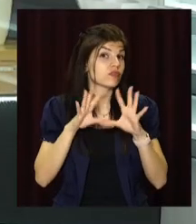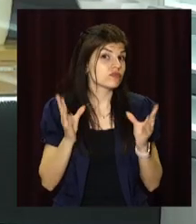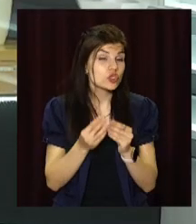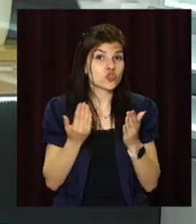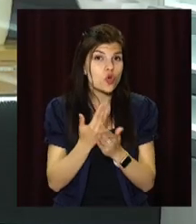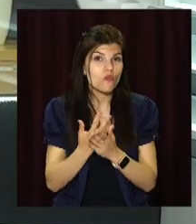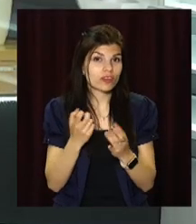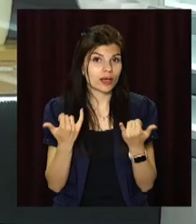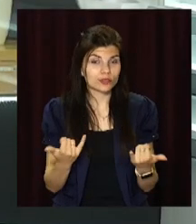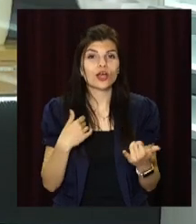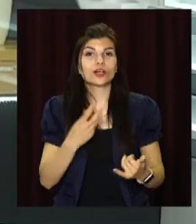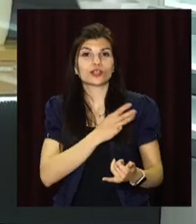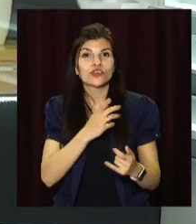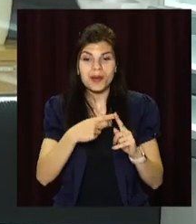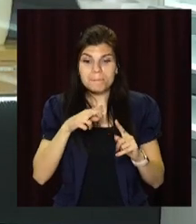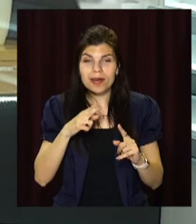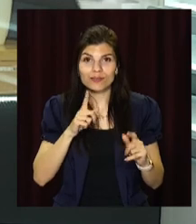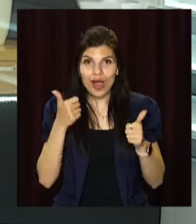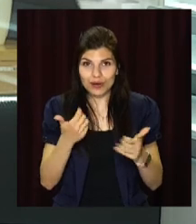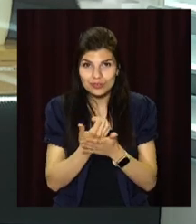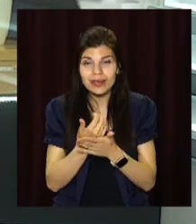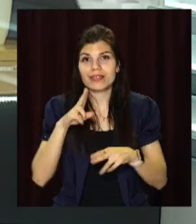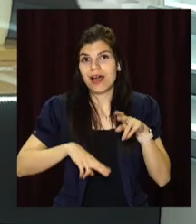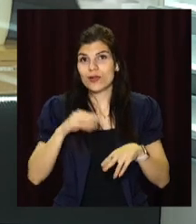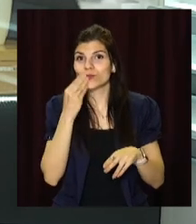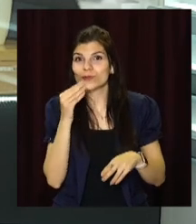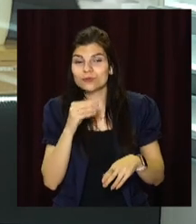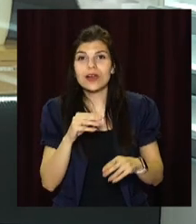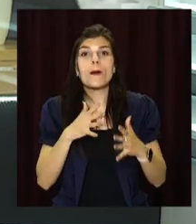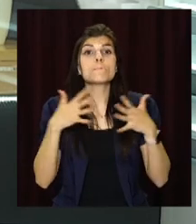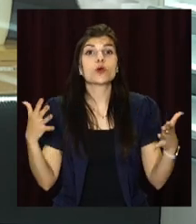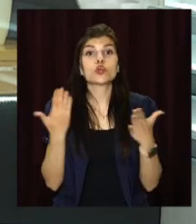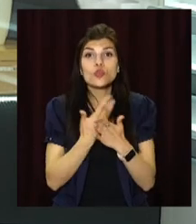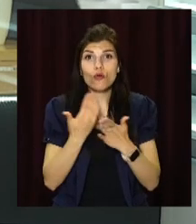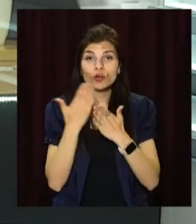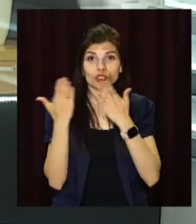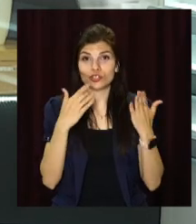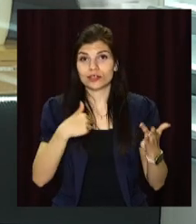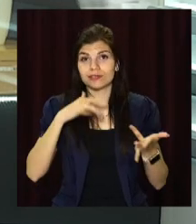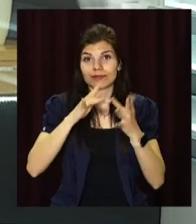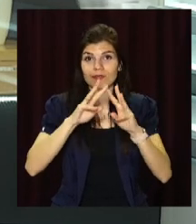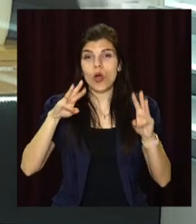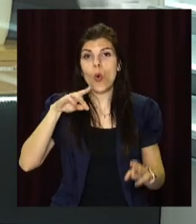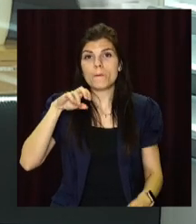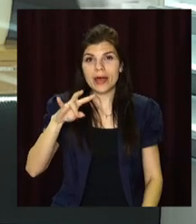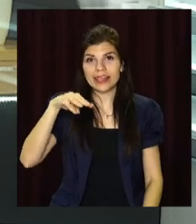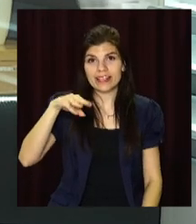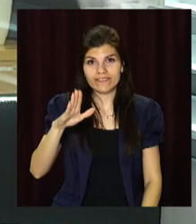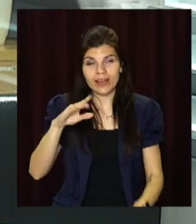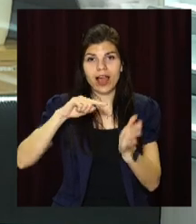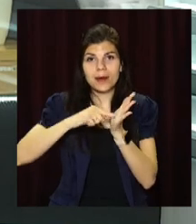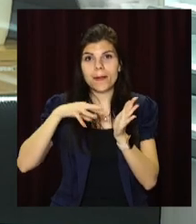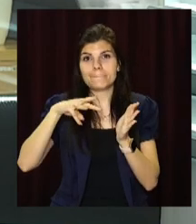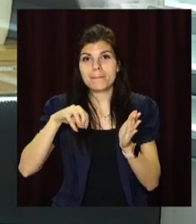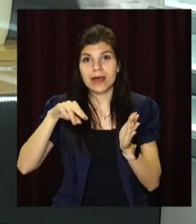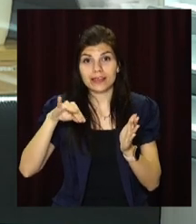цю годину. Бажаю продуктивної п'ятниці та гарного настрою. Більше новин читайте на нашому сайті opentv.media. Не забувайте